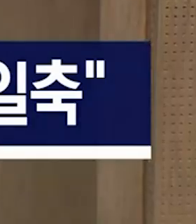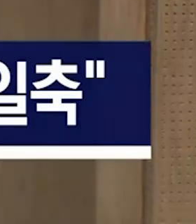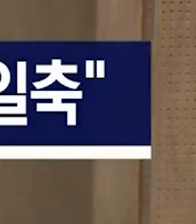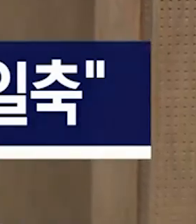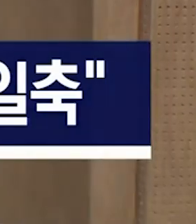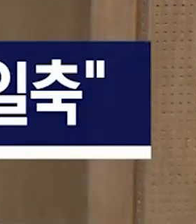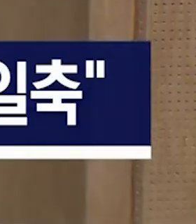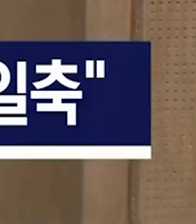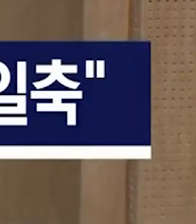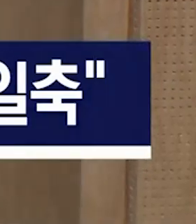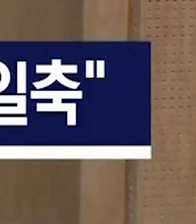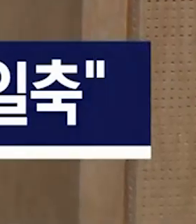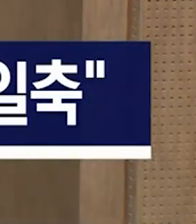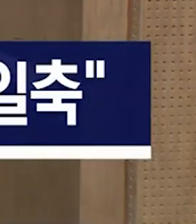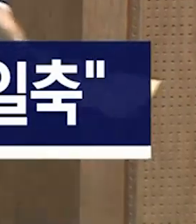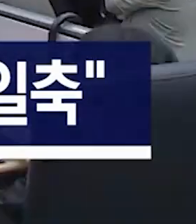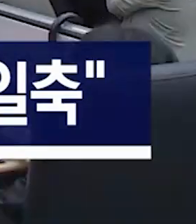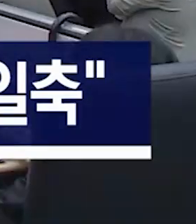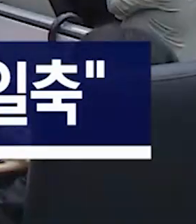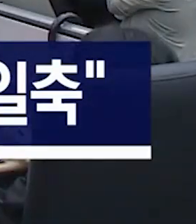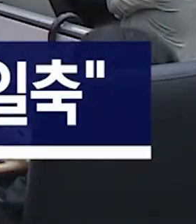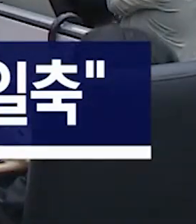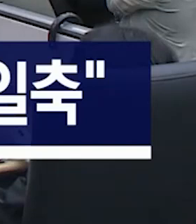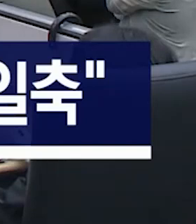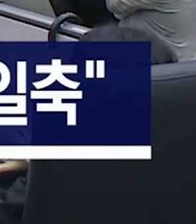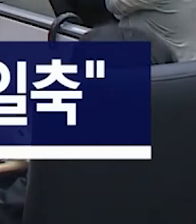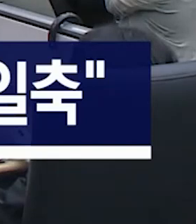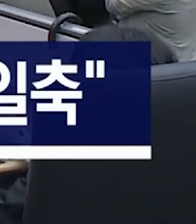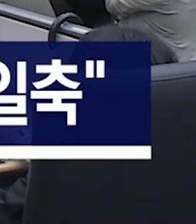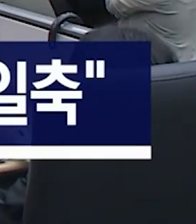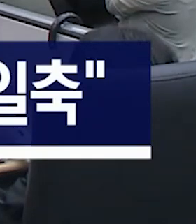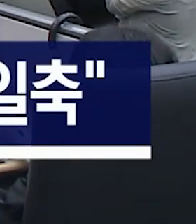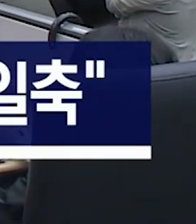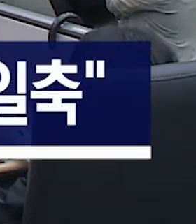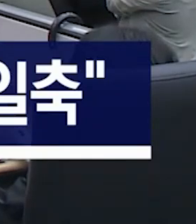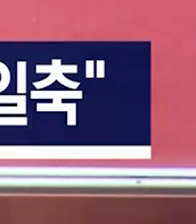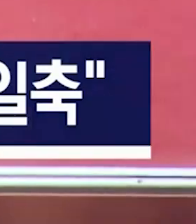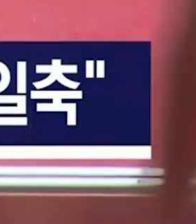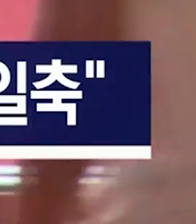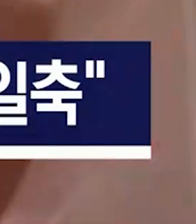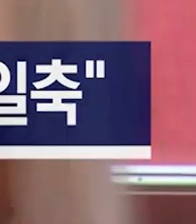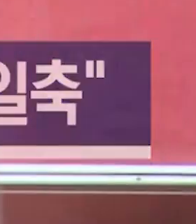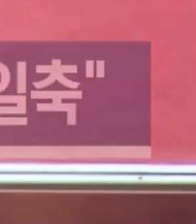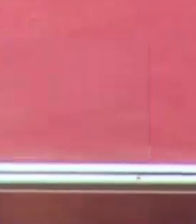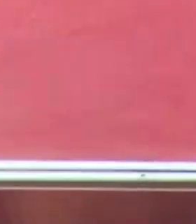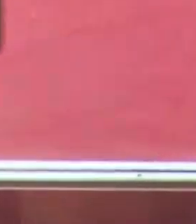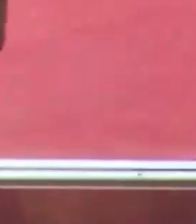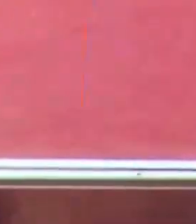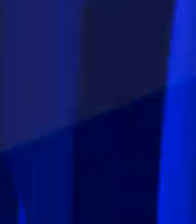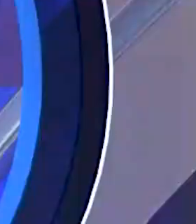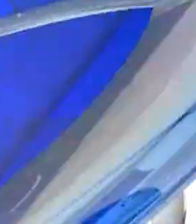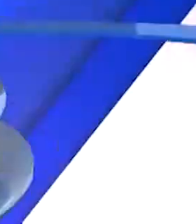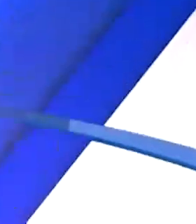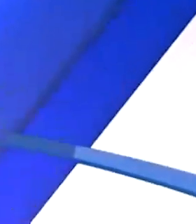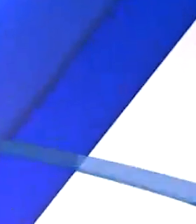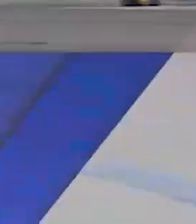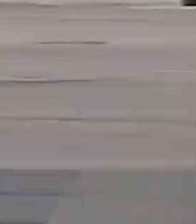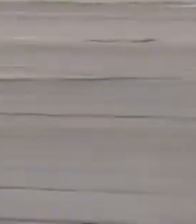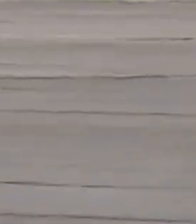전 탈당과 분당의 핵심 지역이었던 광주 전남 지역의 국회의원들은 탈당 가능성을 일축했습니다.